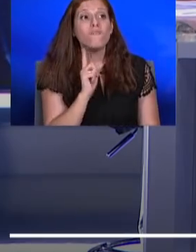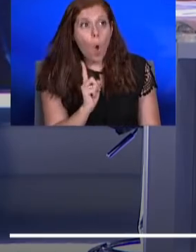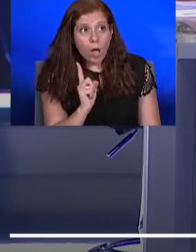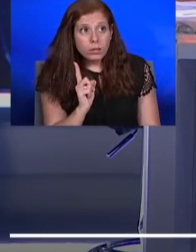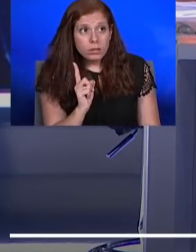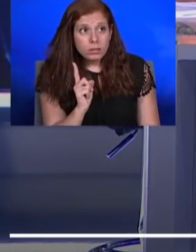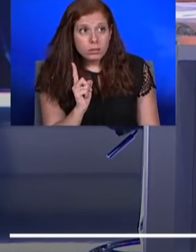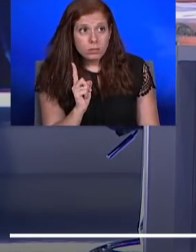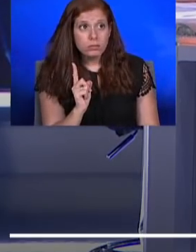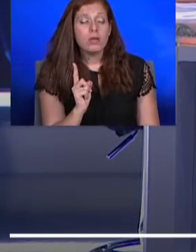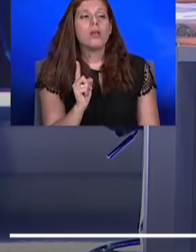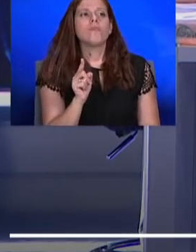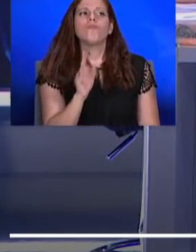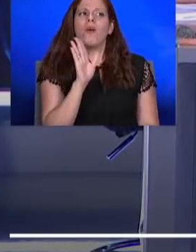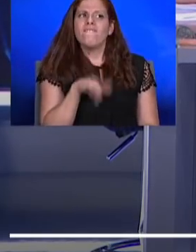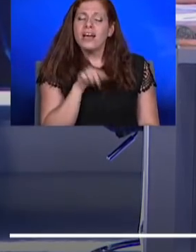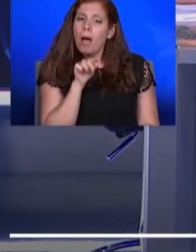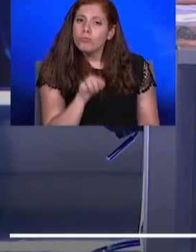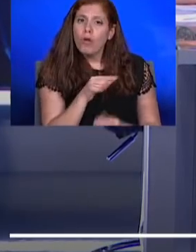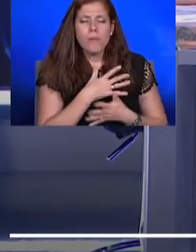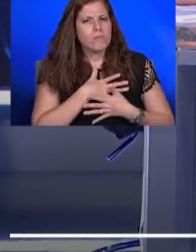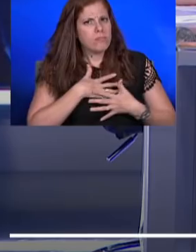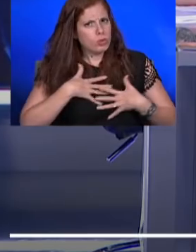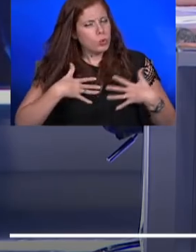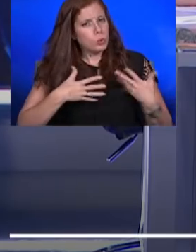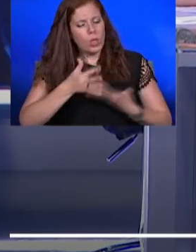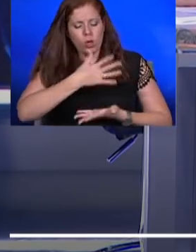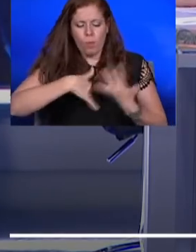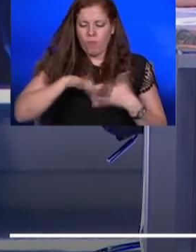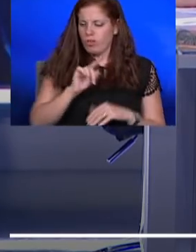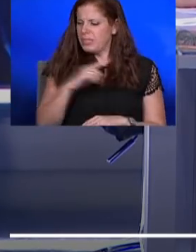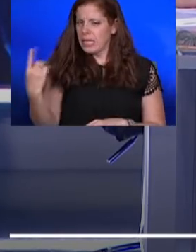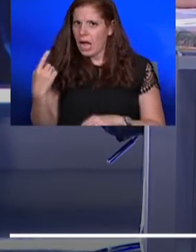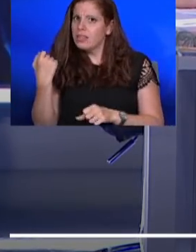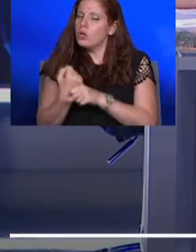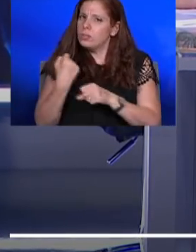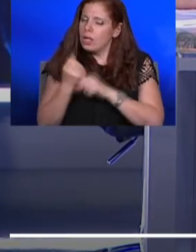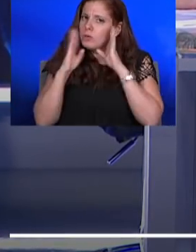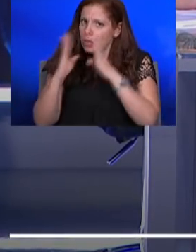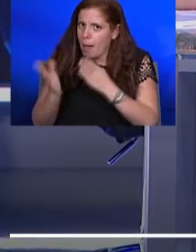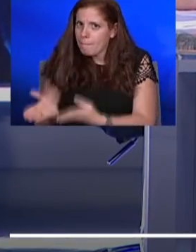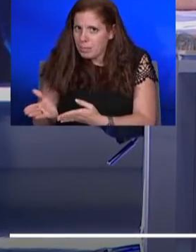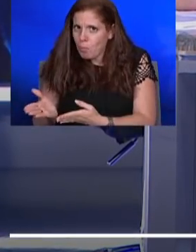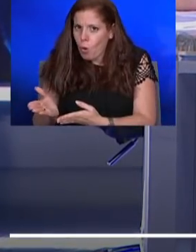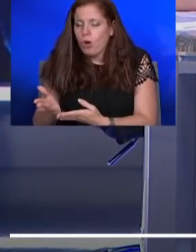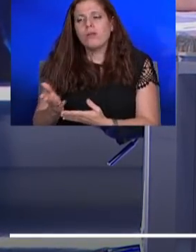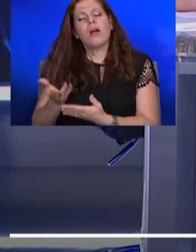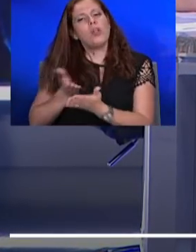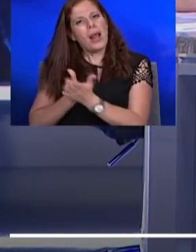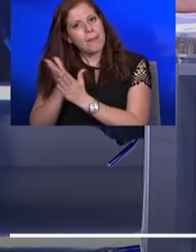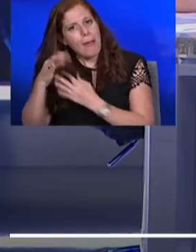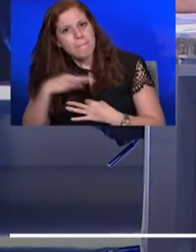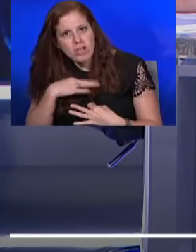שגם שם התחושות היו מעורבבות. זאת אומרת, מצד אחד אני עושה את הדבר שאני מאמין בו, אני הולך עם האמת שלי, שזו האמת